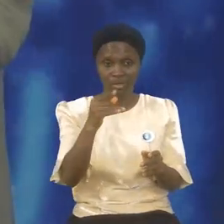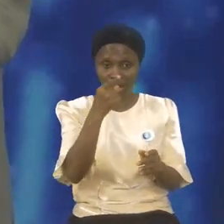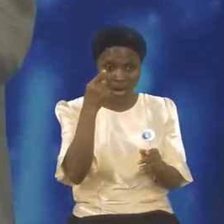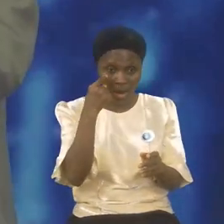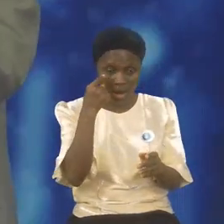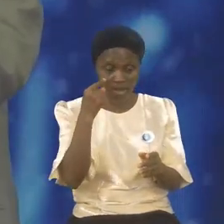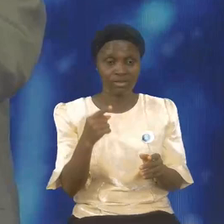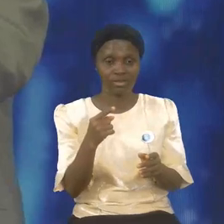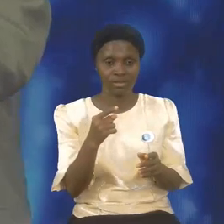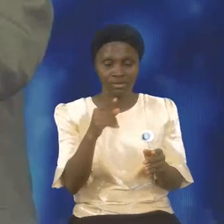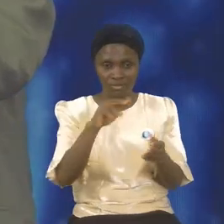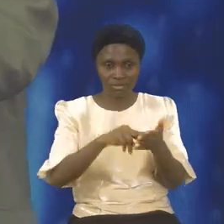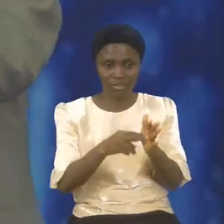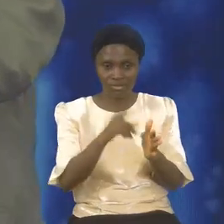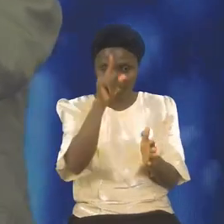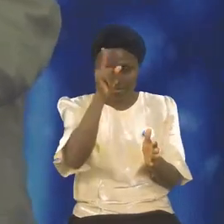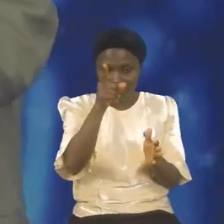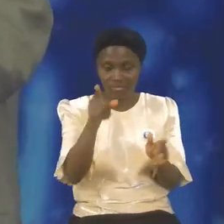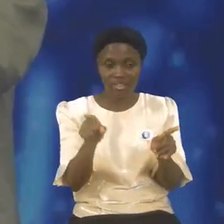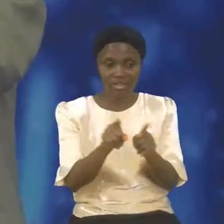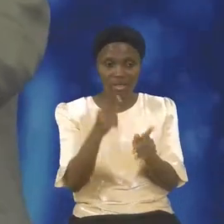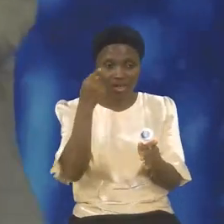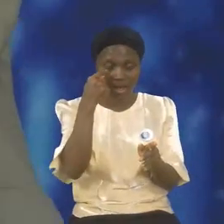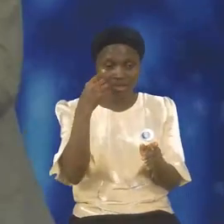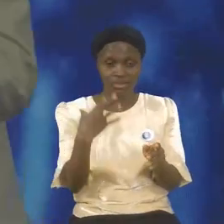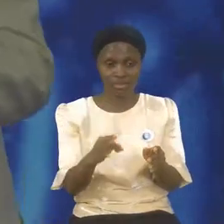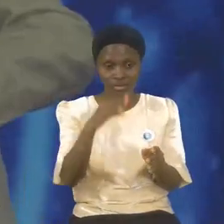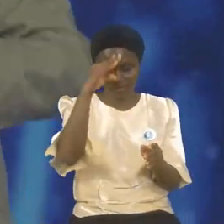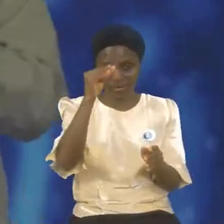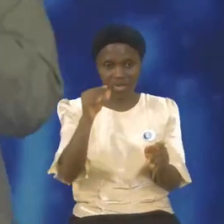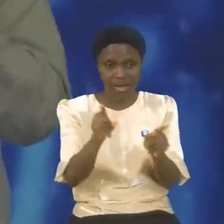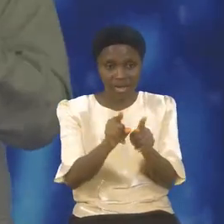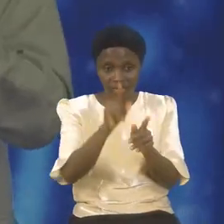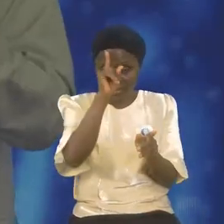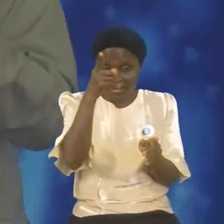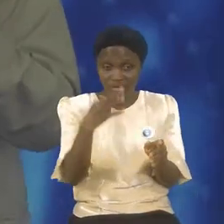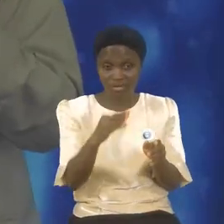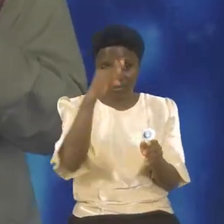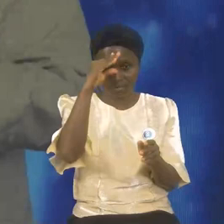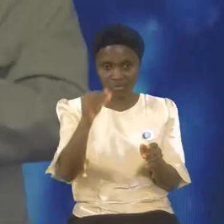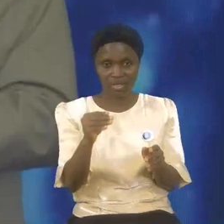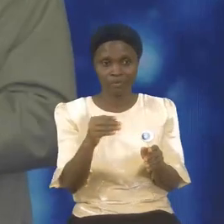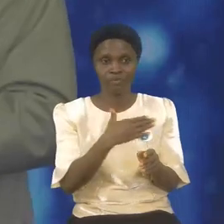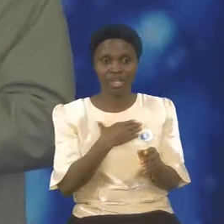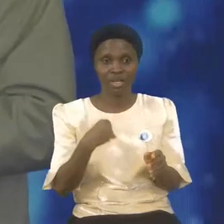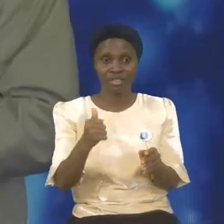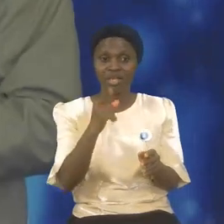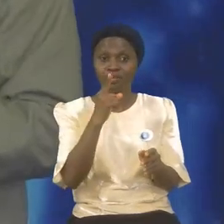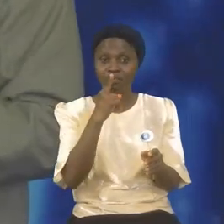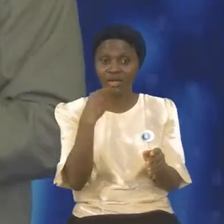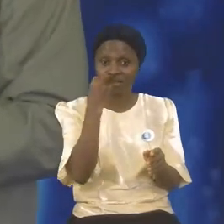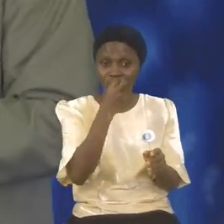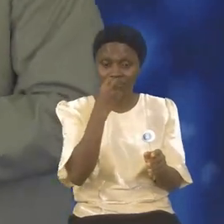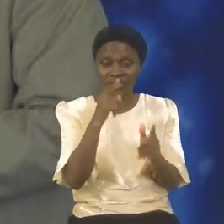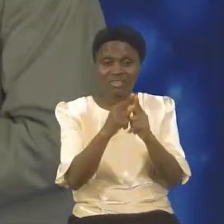yeux comme des yeux d'hommes les ustagit l'intelligence comme les yeux d'hommes comme